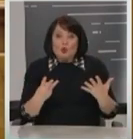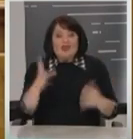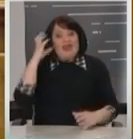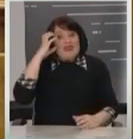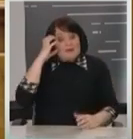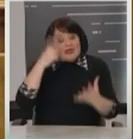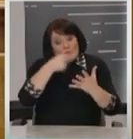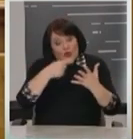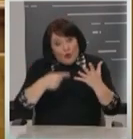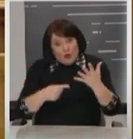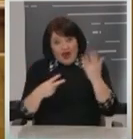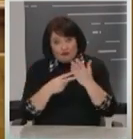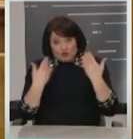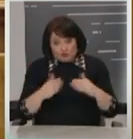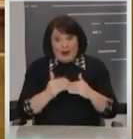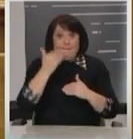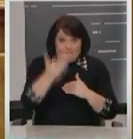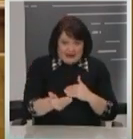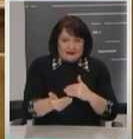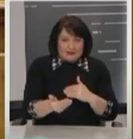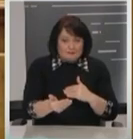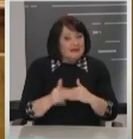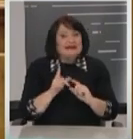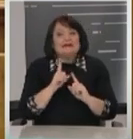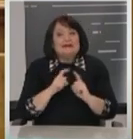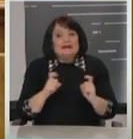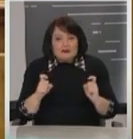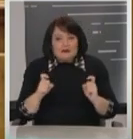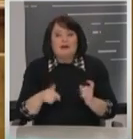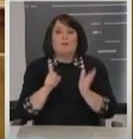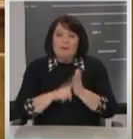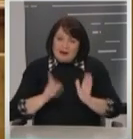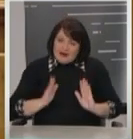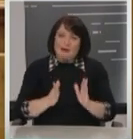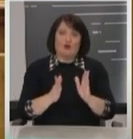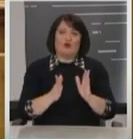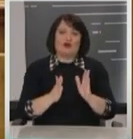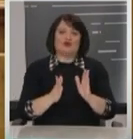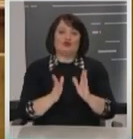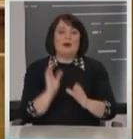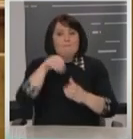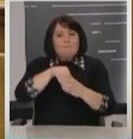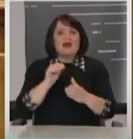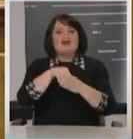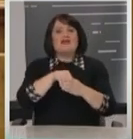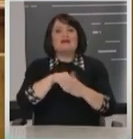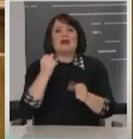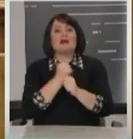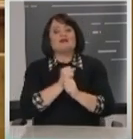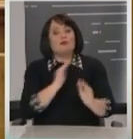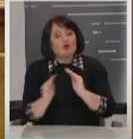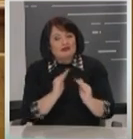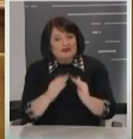που θα θυμηθούμε μετά τον Αύγουστο του 18 είναι ότι πρέπει να προχωρήσουμε σε παρεμβάσεις και για την εργασιακή